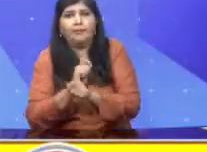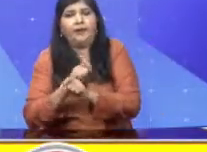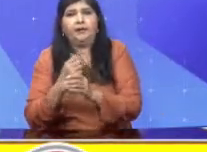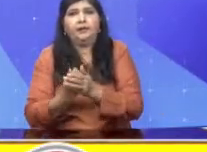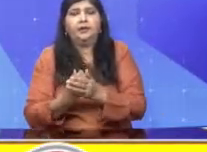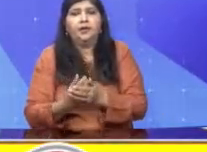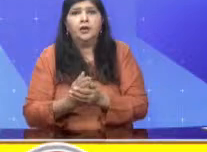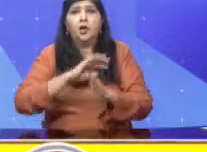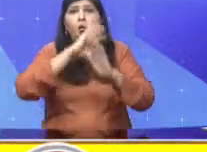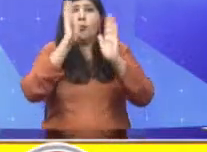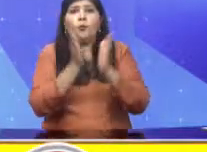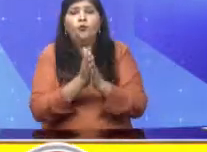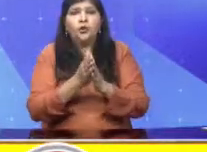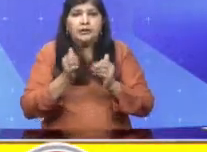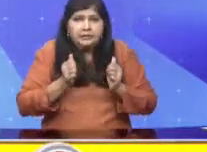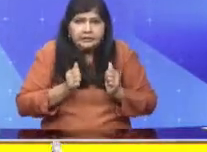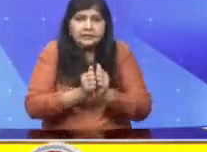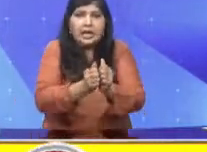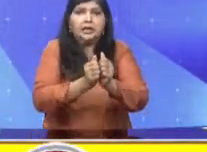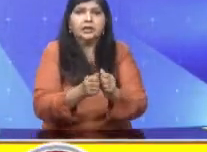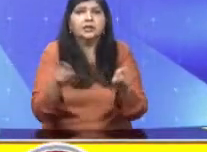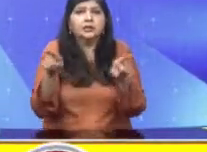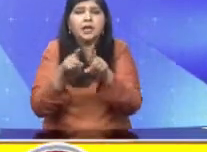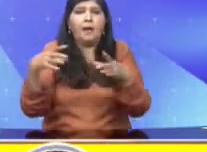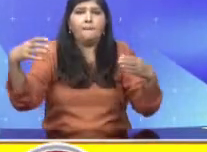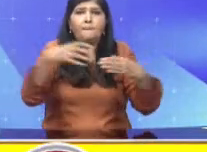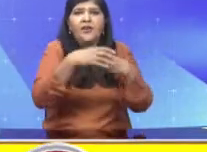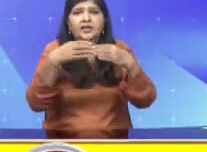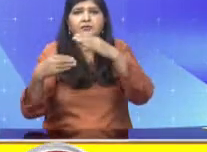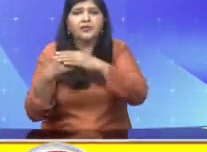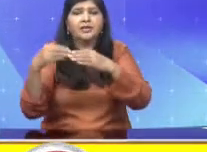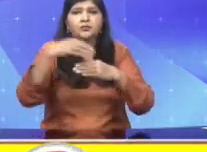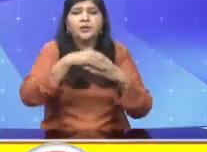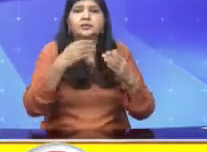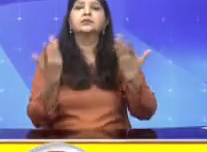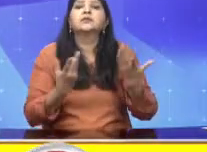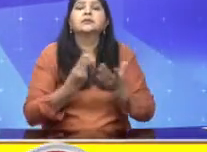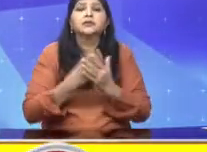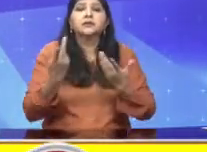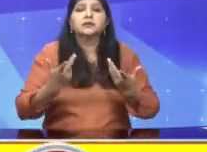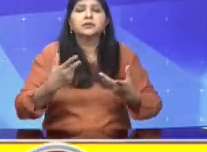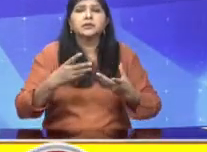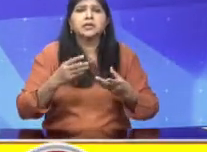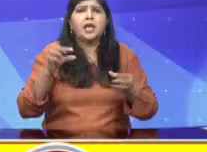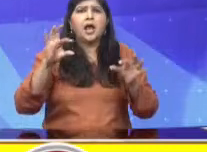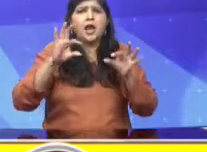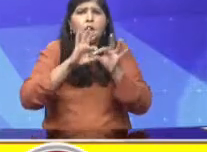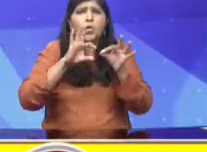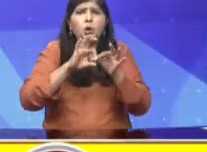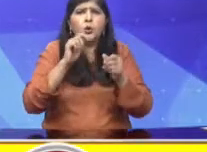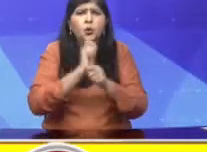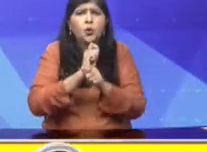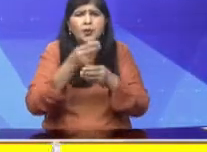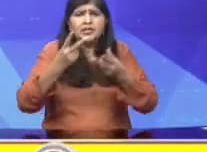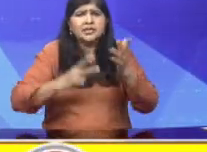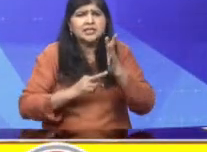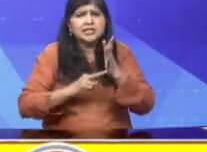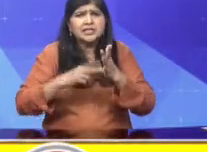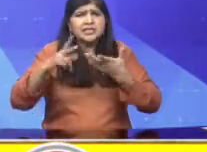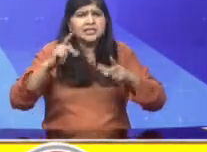फिर पूरे structure को उसी तरह जोड़ा जाएगा जैसे block toys को जोड़ा जाता है